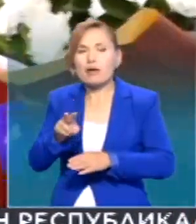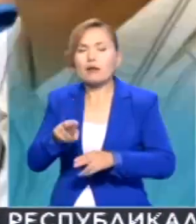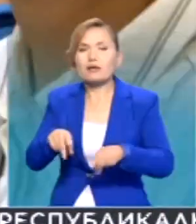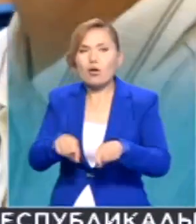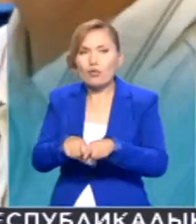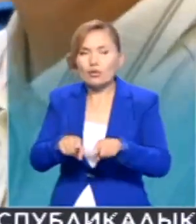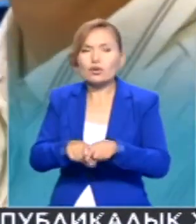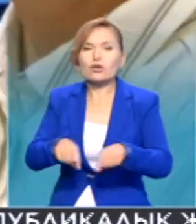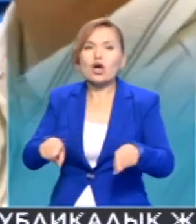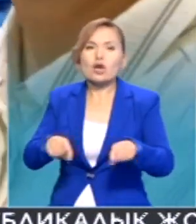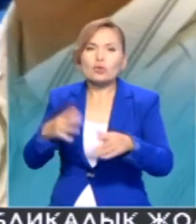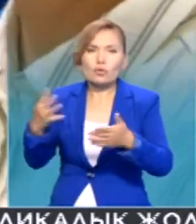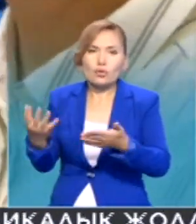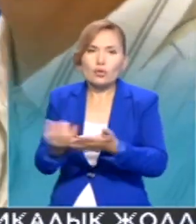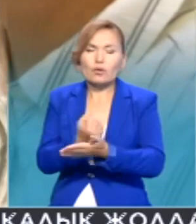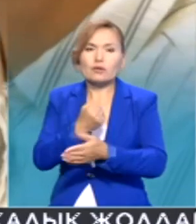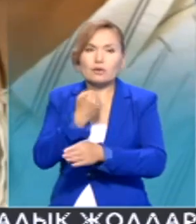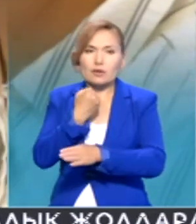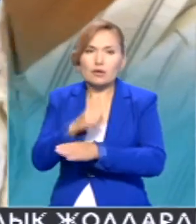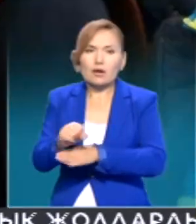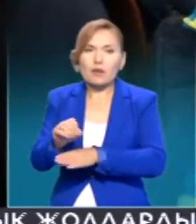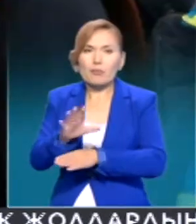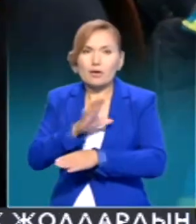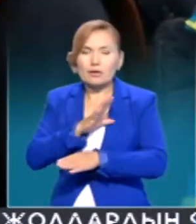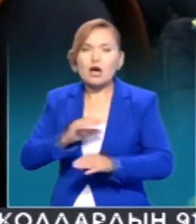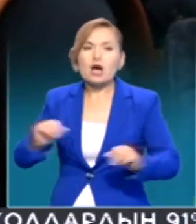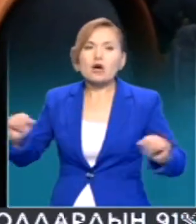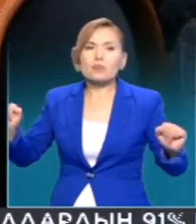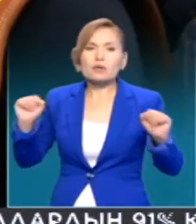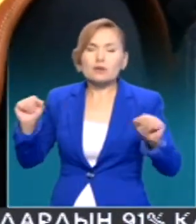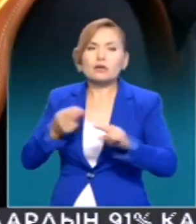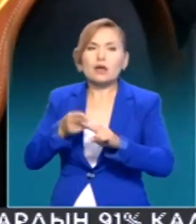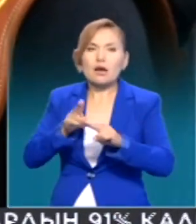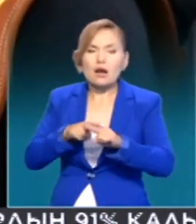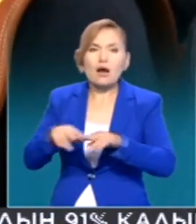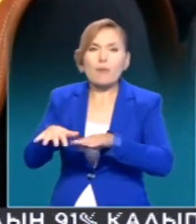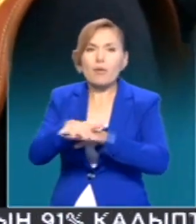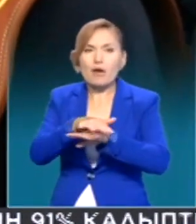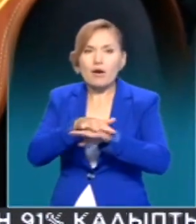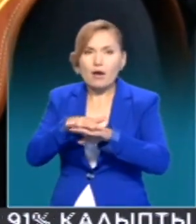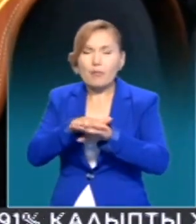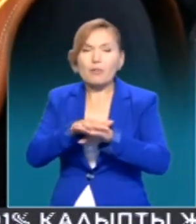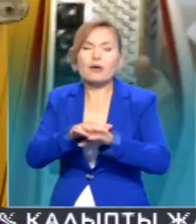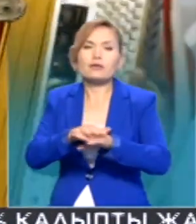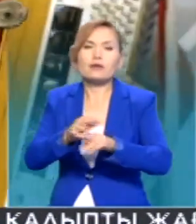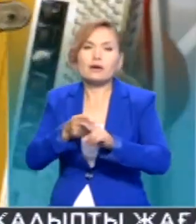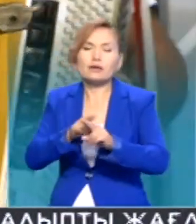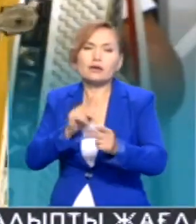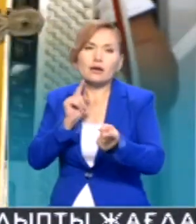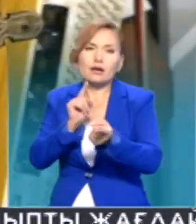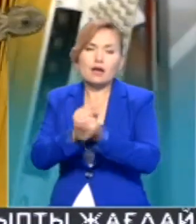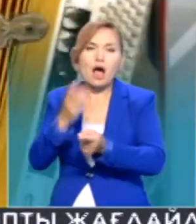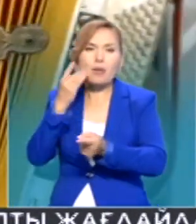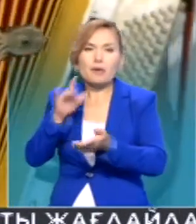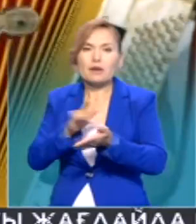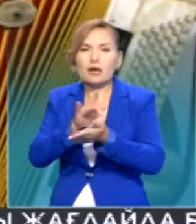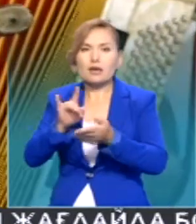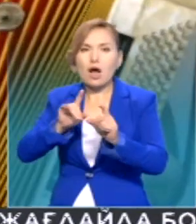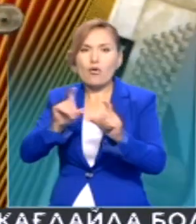ойын көрсеткен, ол финалда қарсыласын айқын басымдықпен жеңді. Спортшыларымызды жанкүйерлері Алматы әуежайында күтіп